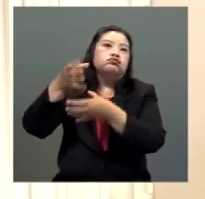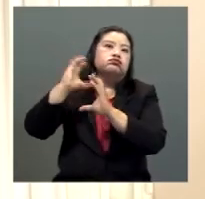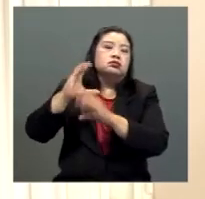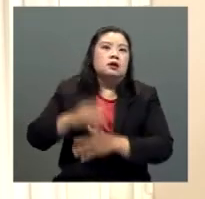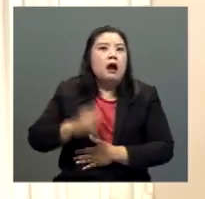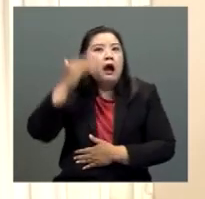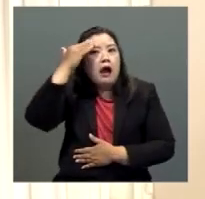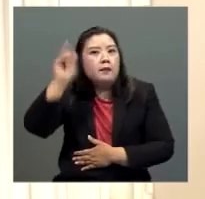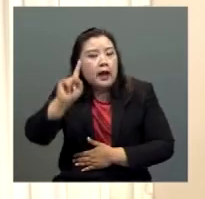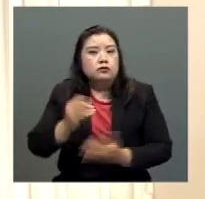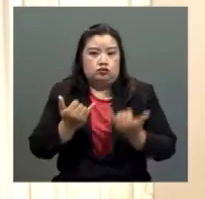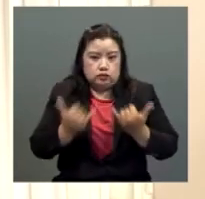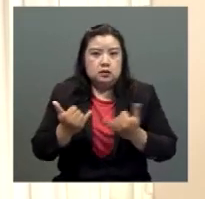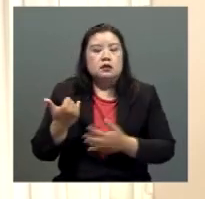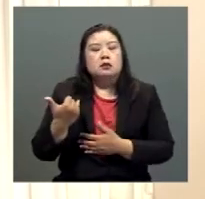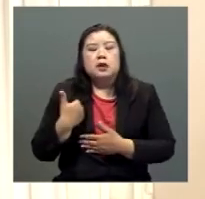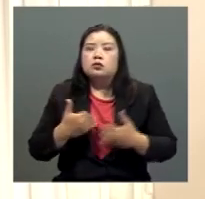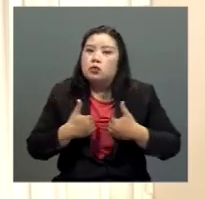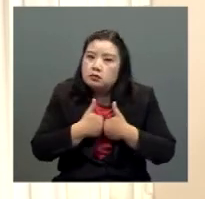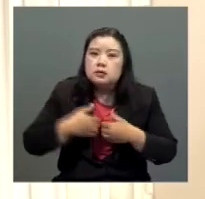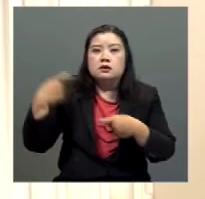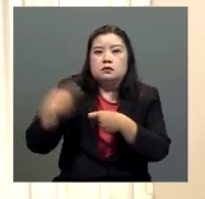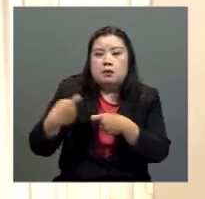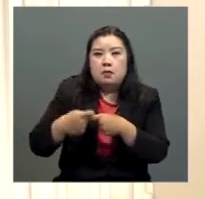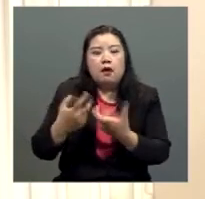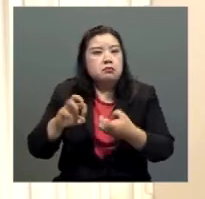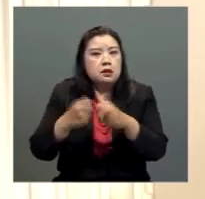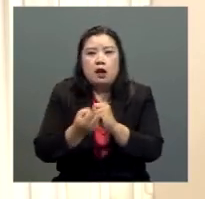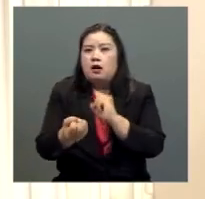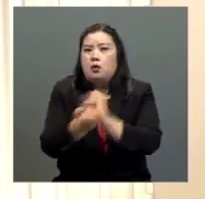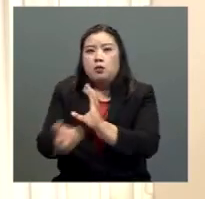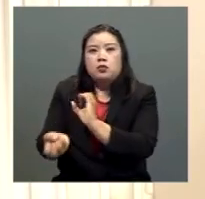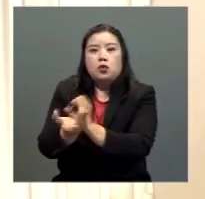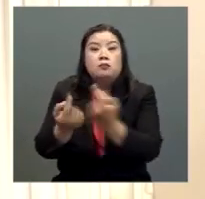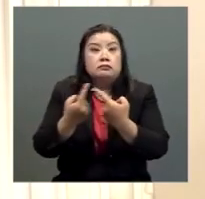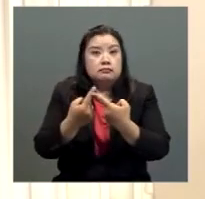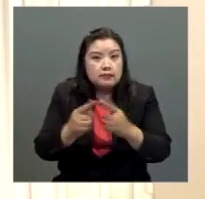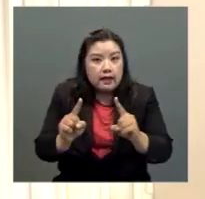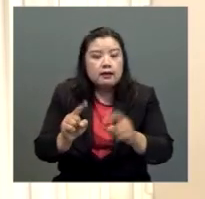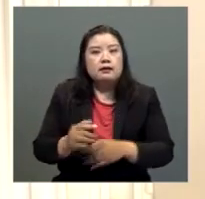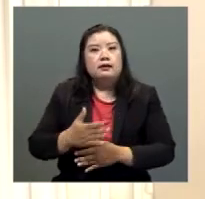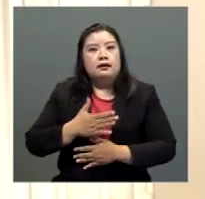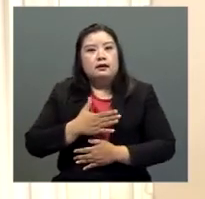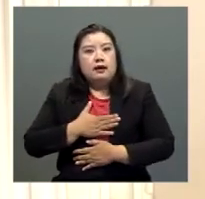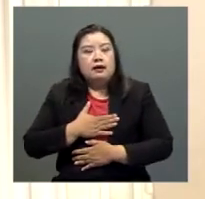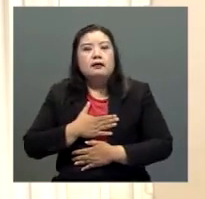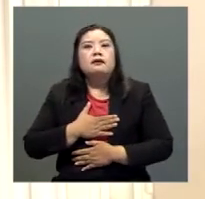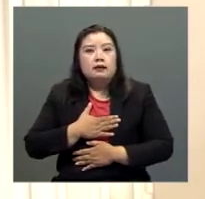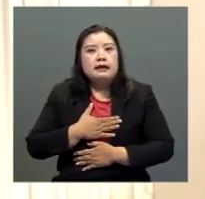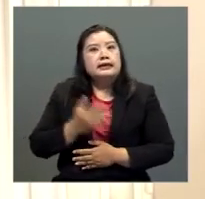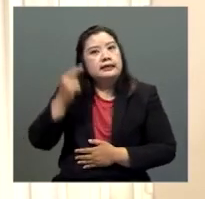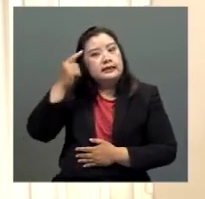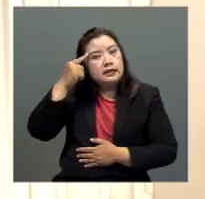แม้จะเห็นว่าเป็นช่วงเวลาแห่งความทุกข์ยากและความเสียหายมากมายแต่ในอีกด้านหนึ่งเราจะเห็นว่านี่คือช่วงเวล